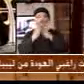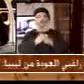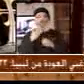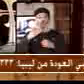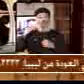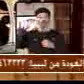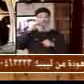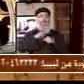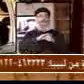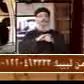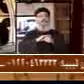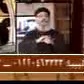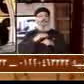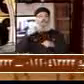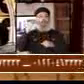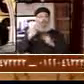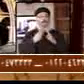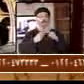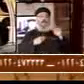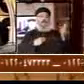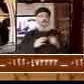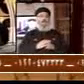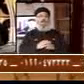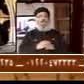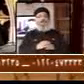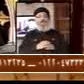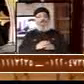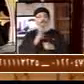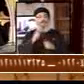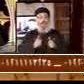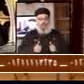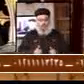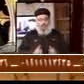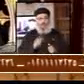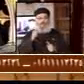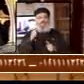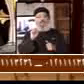وتذيب فيها مشاعرك؟ كم عندك من المطنيات